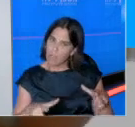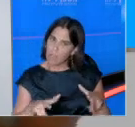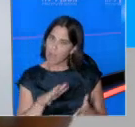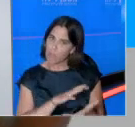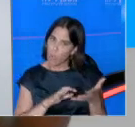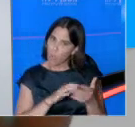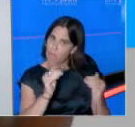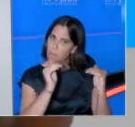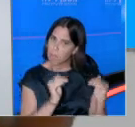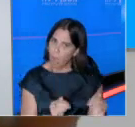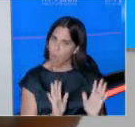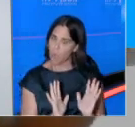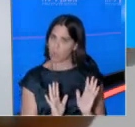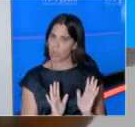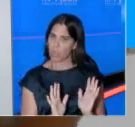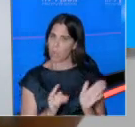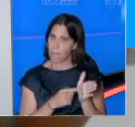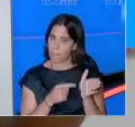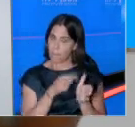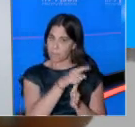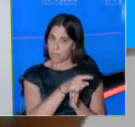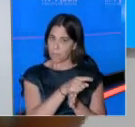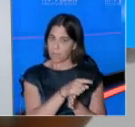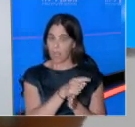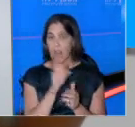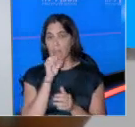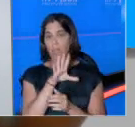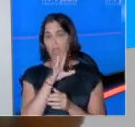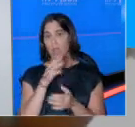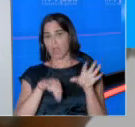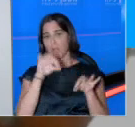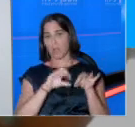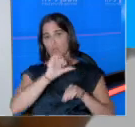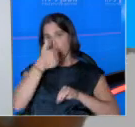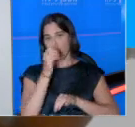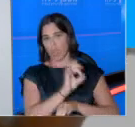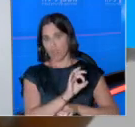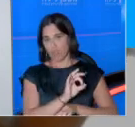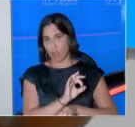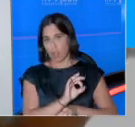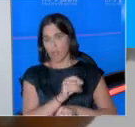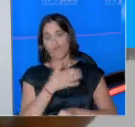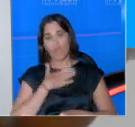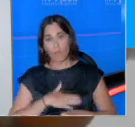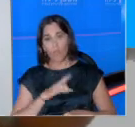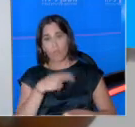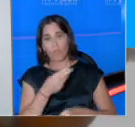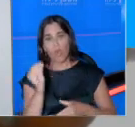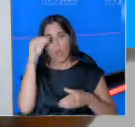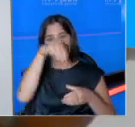מורכבת, אבל פחות מבחינתם, כי אם הצהרת הבחירות הראשונה שלהם על זה, הם נבחרו שהם רוצים להיות